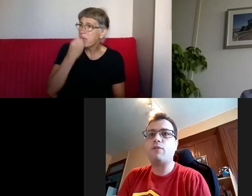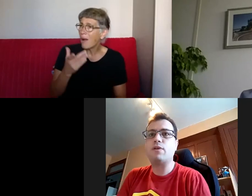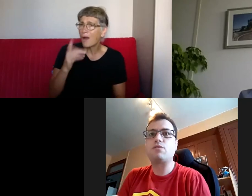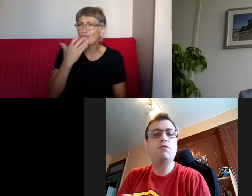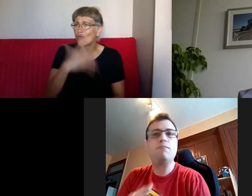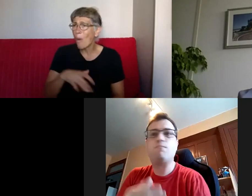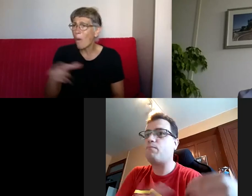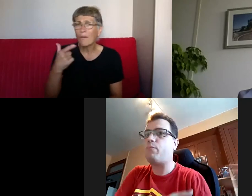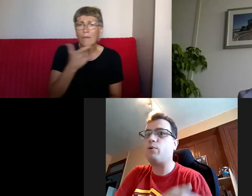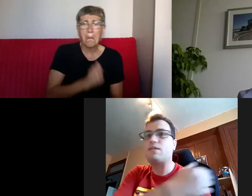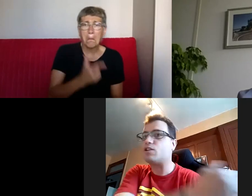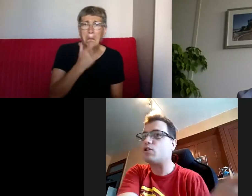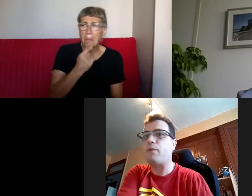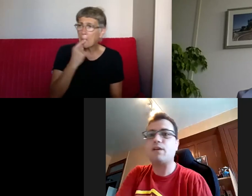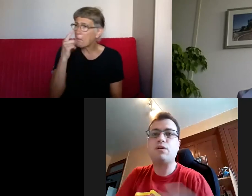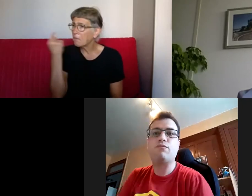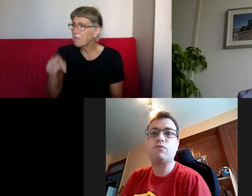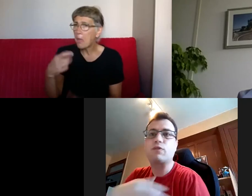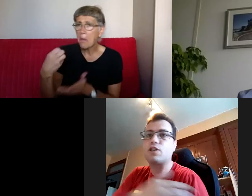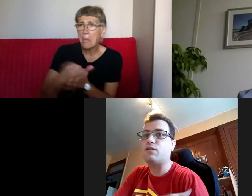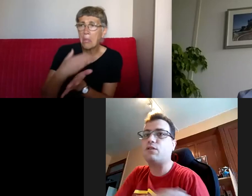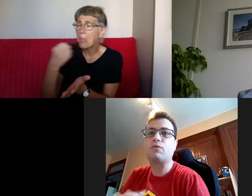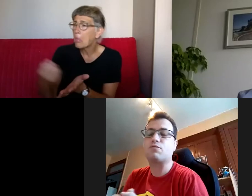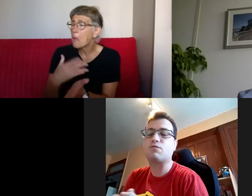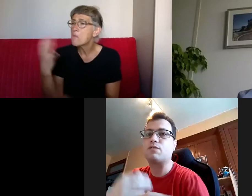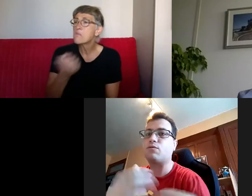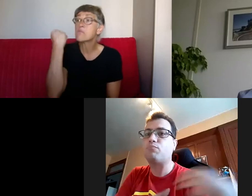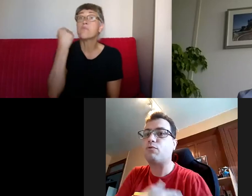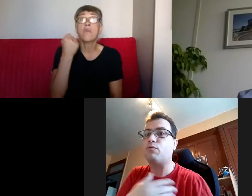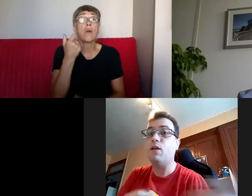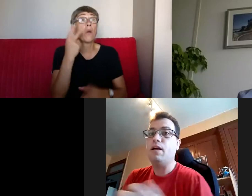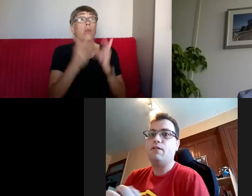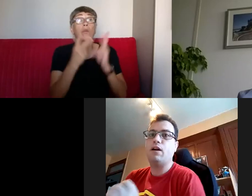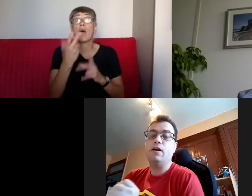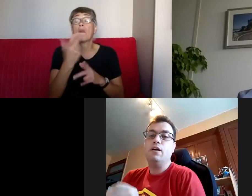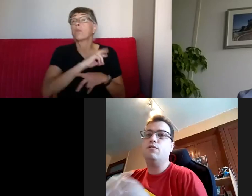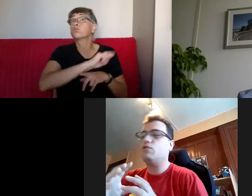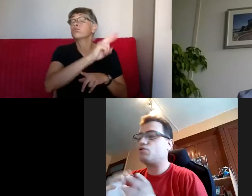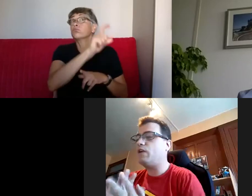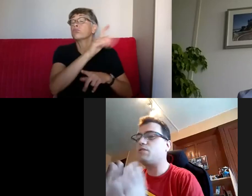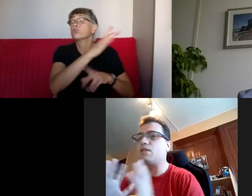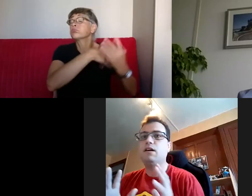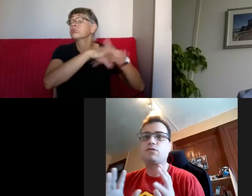des informations et peut-être ces gens par la suite vont s'engager dans d'autres associations pour le. Voilà,